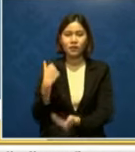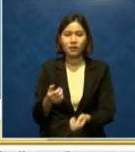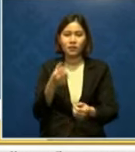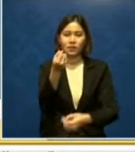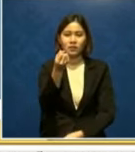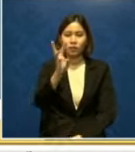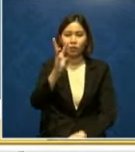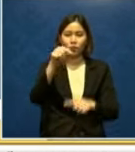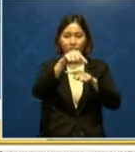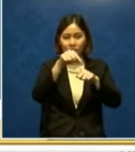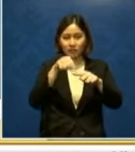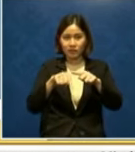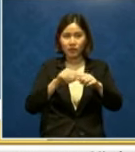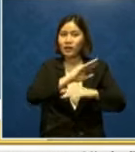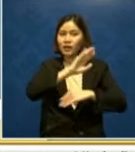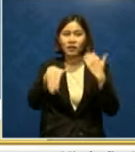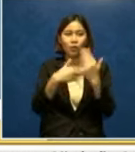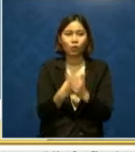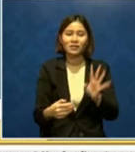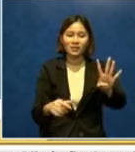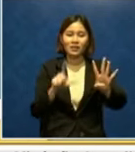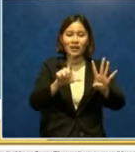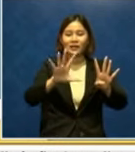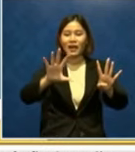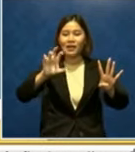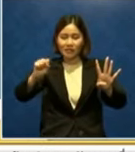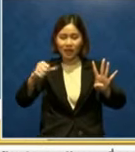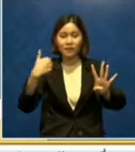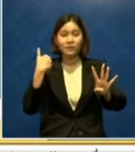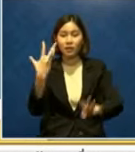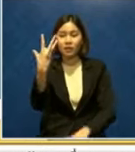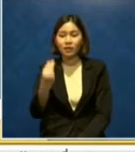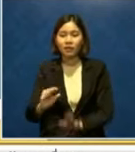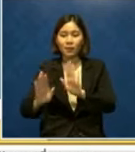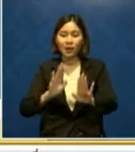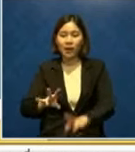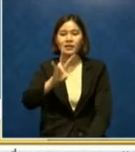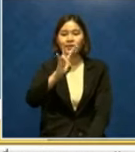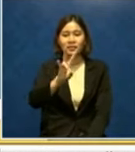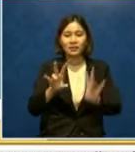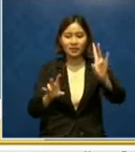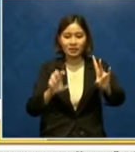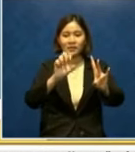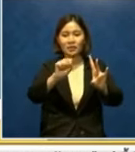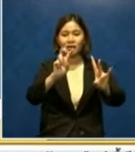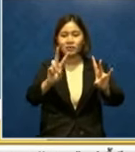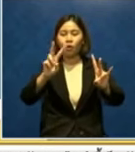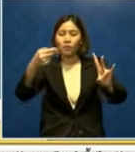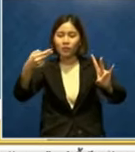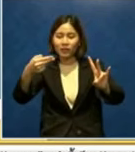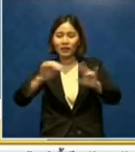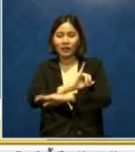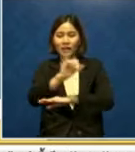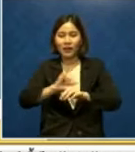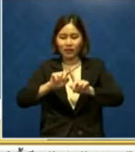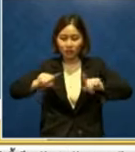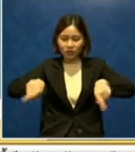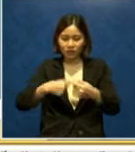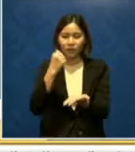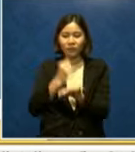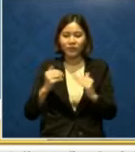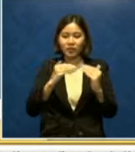ครับจาก 400,000ไร่มีเพียงประมาณ 70,000ไร่เท่านั้นที่มีเอกสารสิทธิ์แล้ว